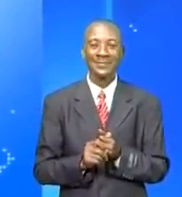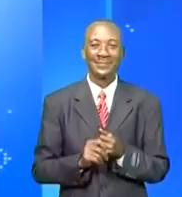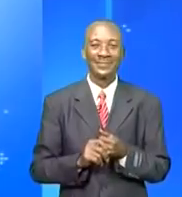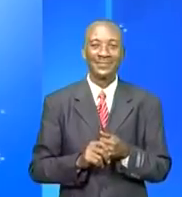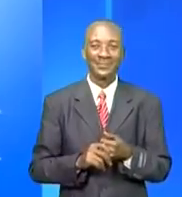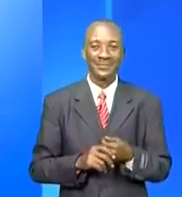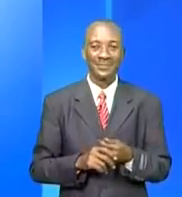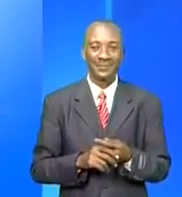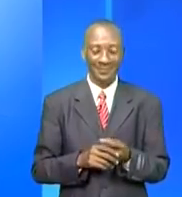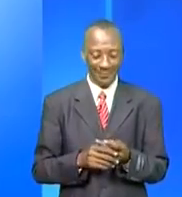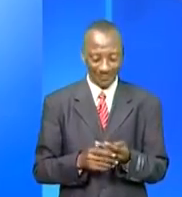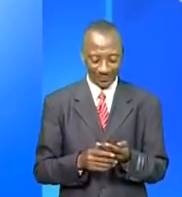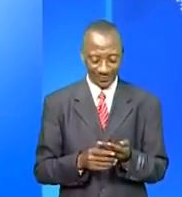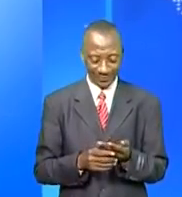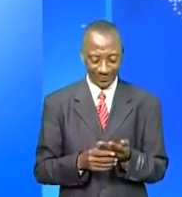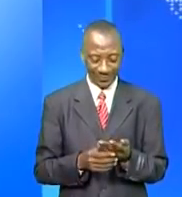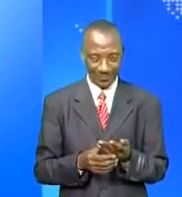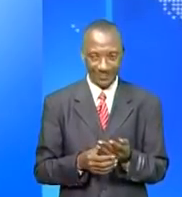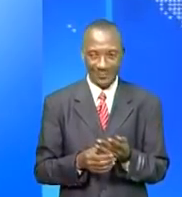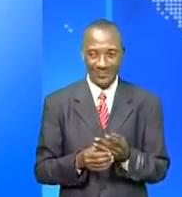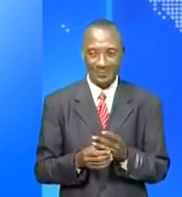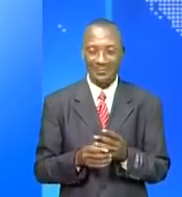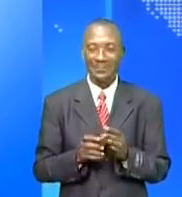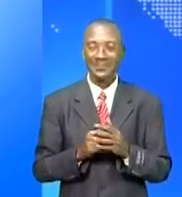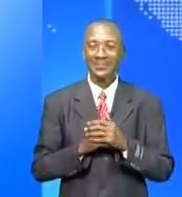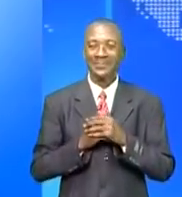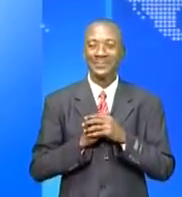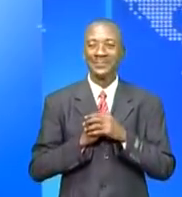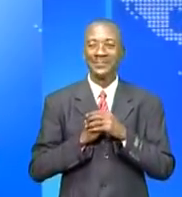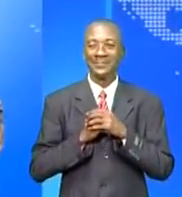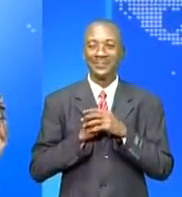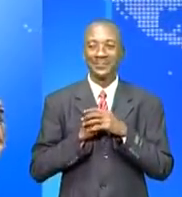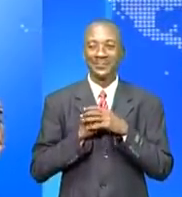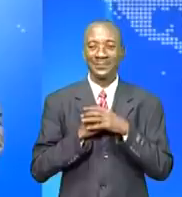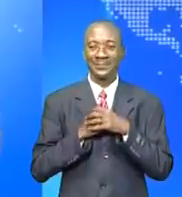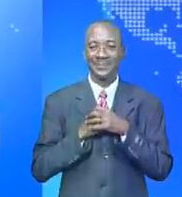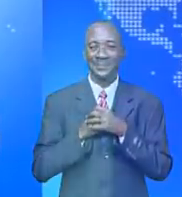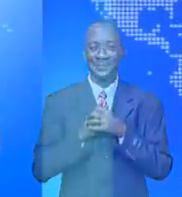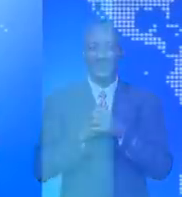le jeudi prochain, même heure, même chaîne. Portez-vous bien. Bonsoir.